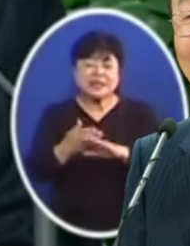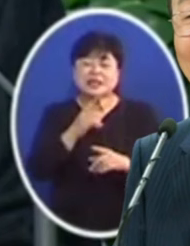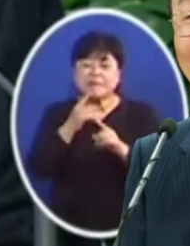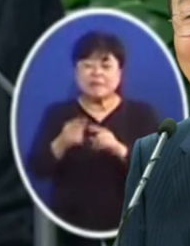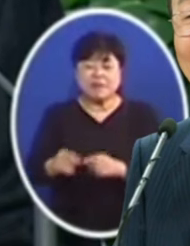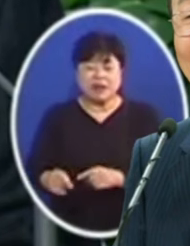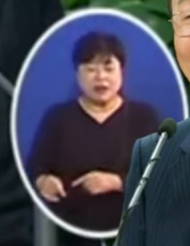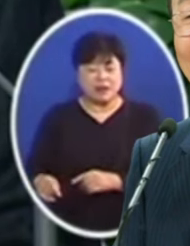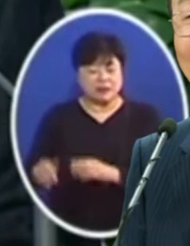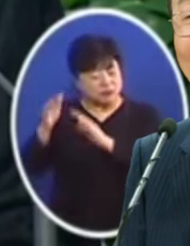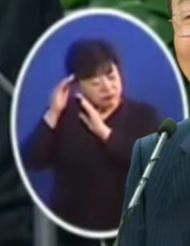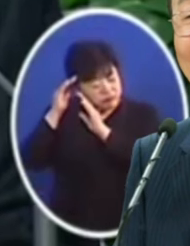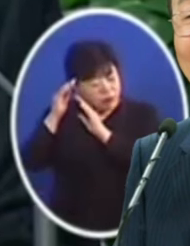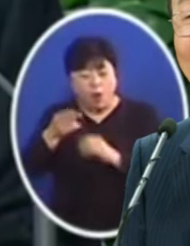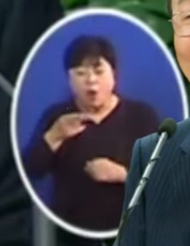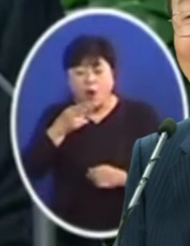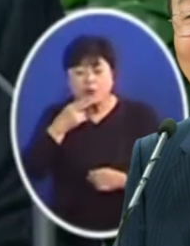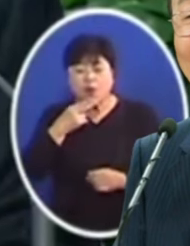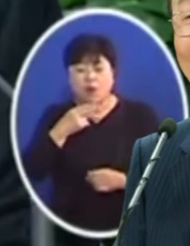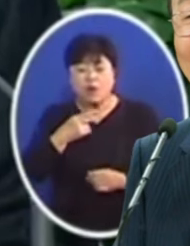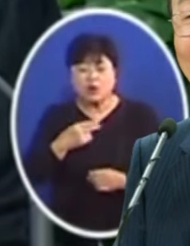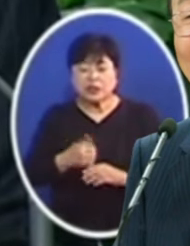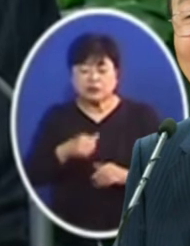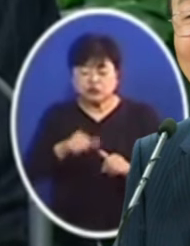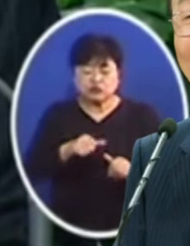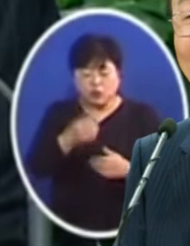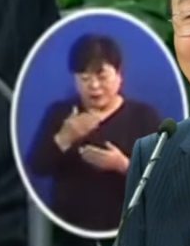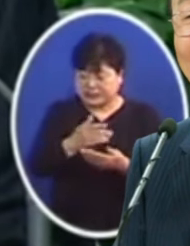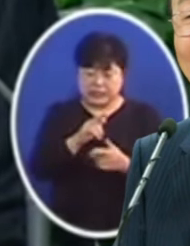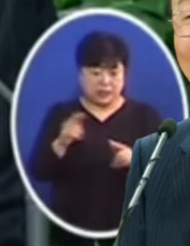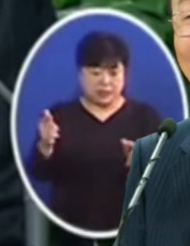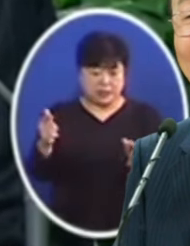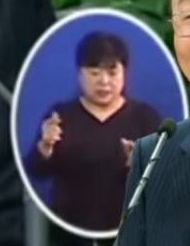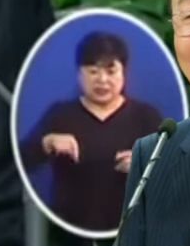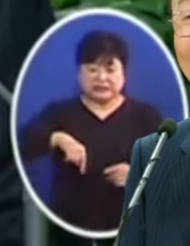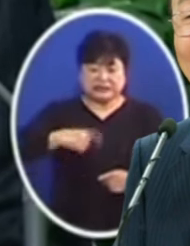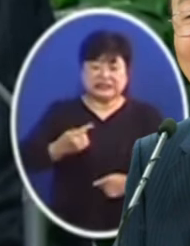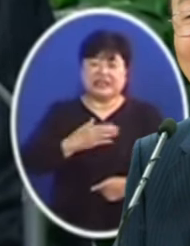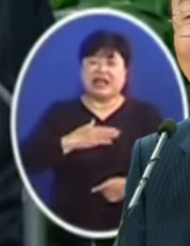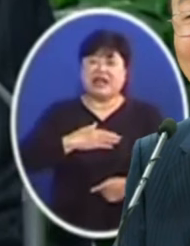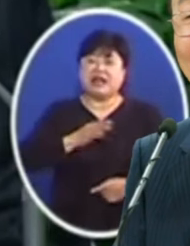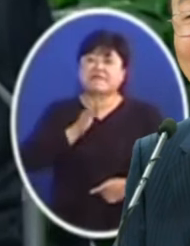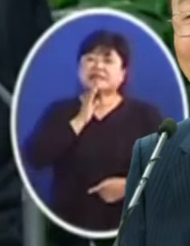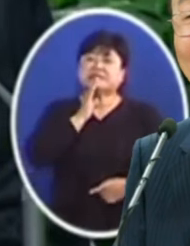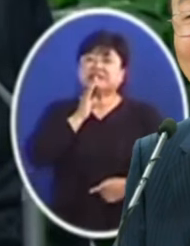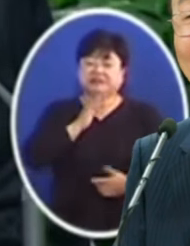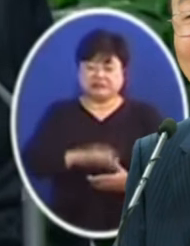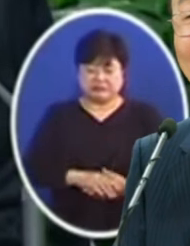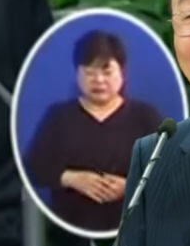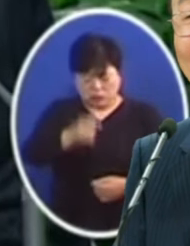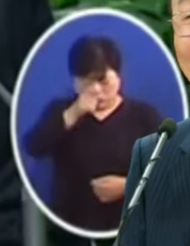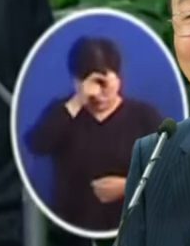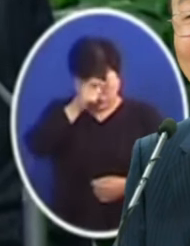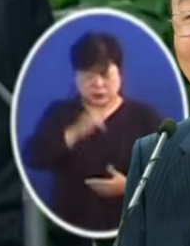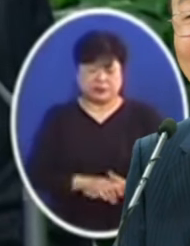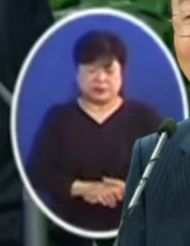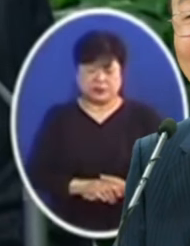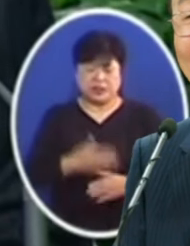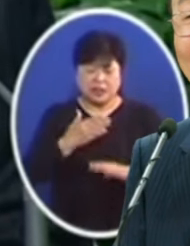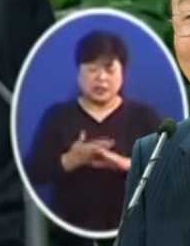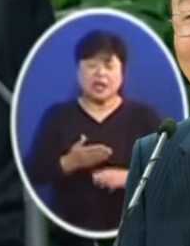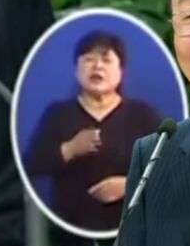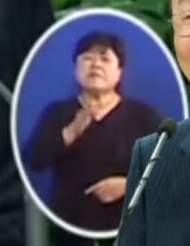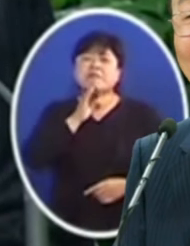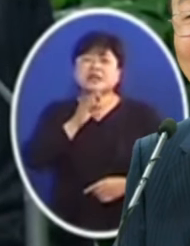말에 귀를 기울이지 않고 충고를 듣지 않습니다. 자기가 다 옳다고 생각하는 것입니다. 나는 옳고